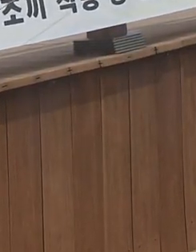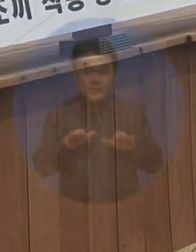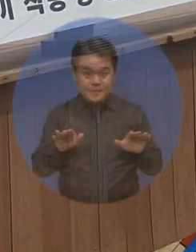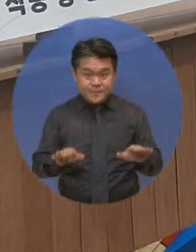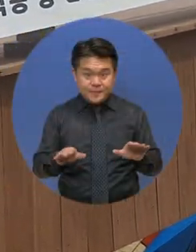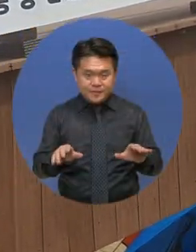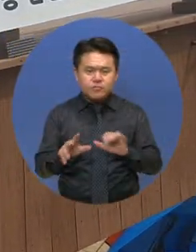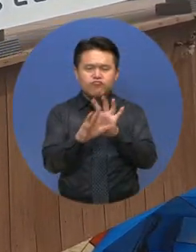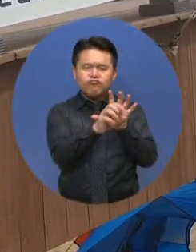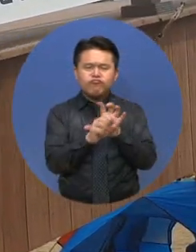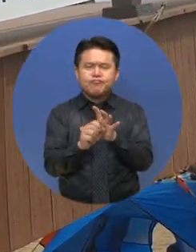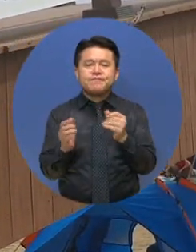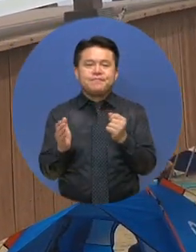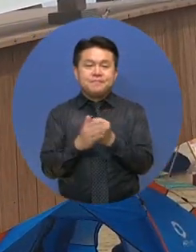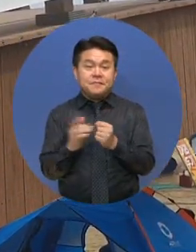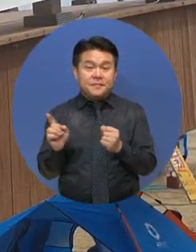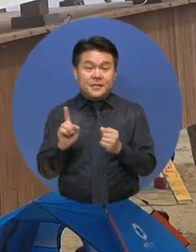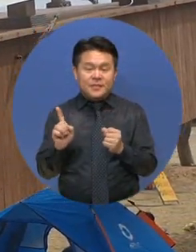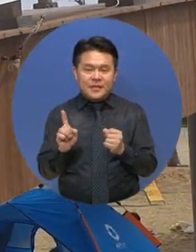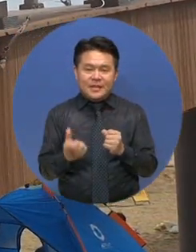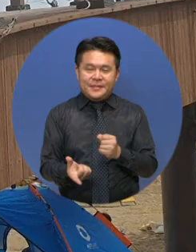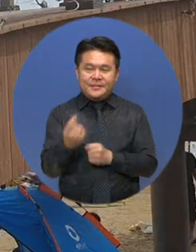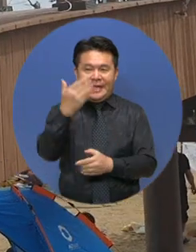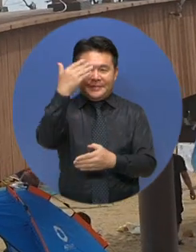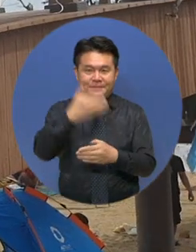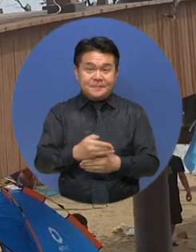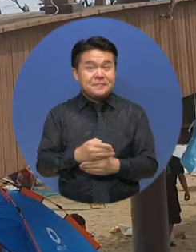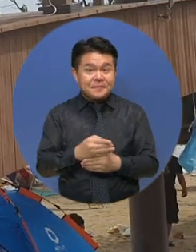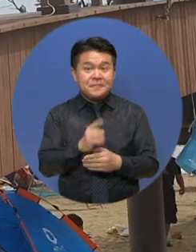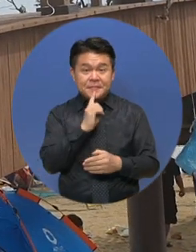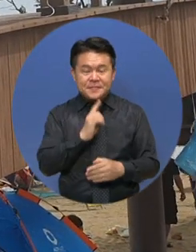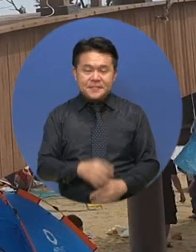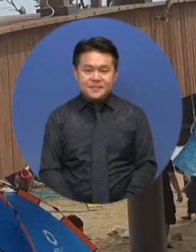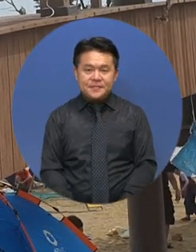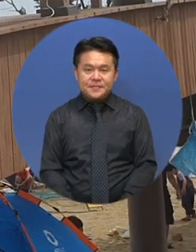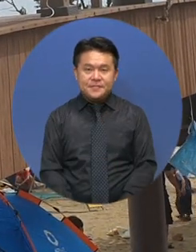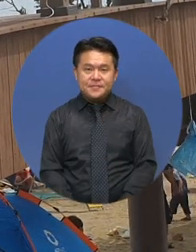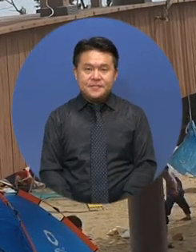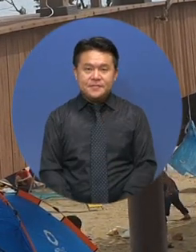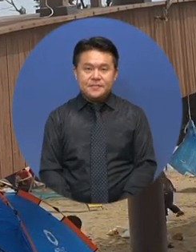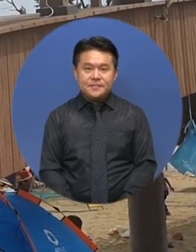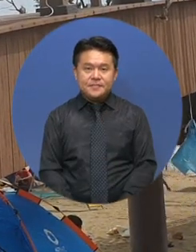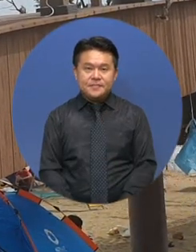올해는 코로나19의 영향으로 조기 폐장한다고 하네요.